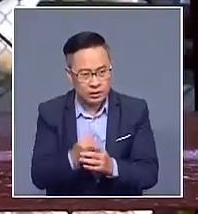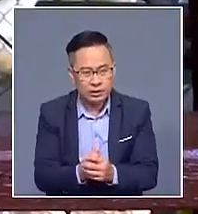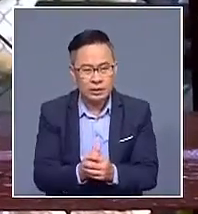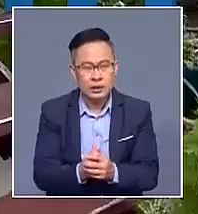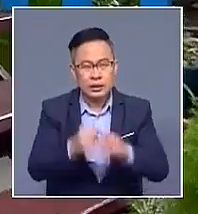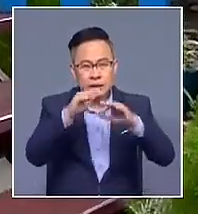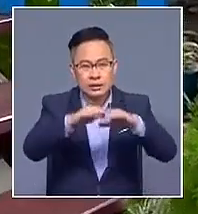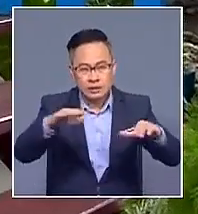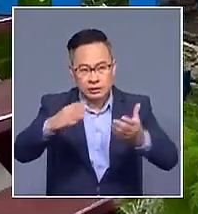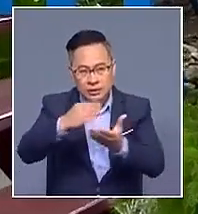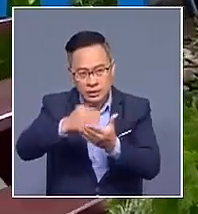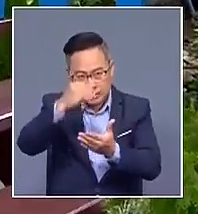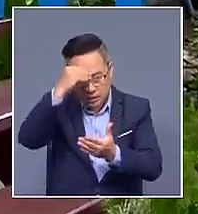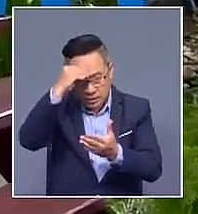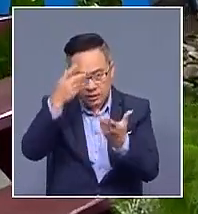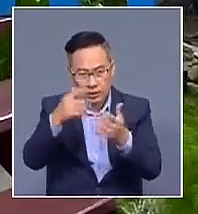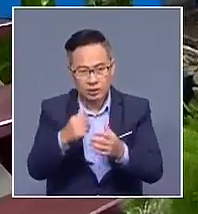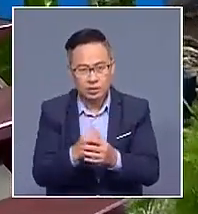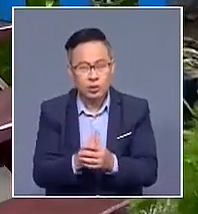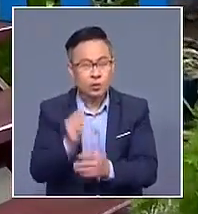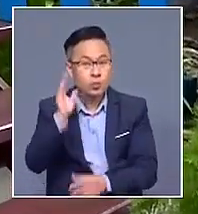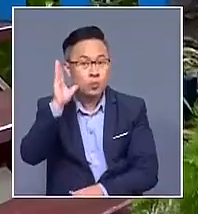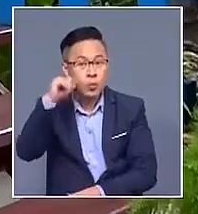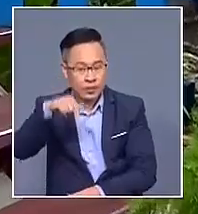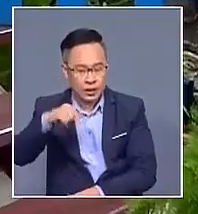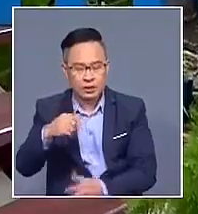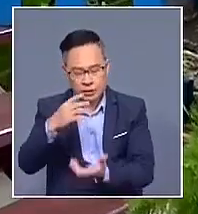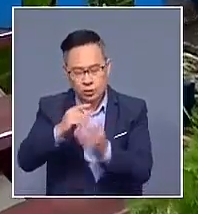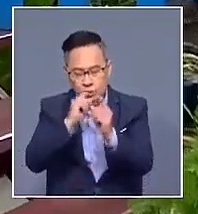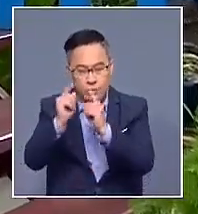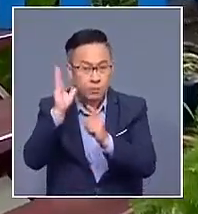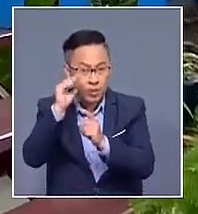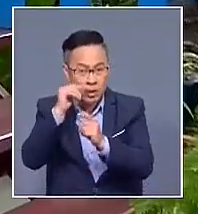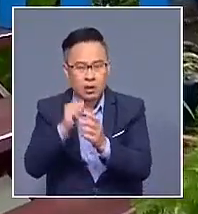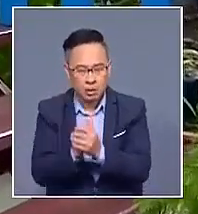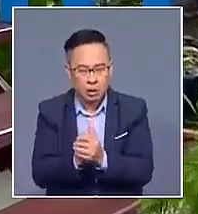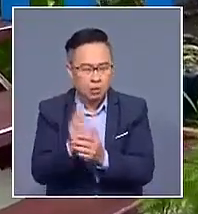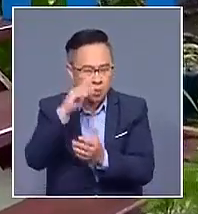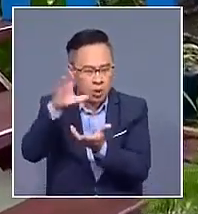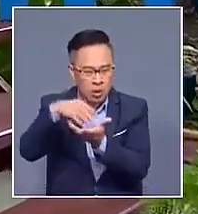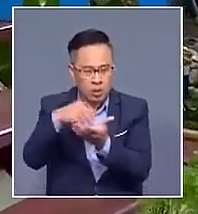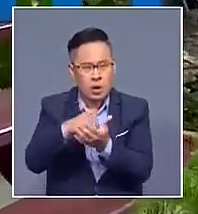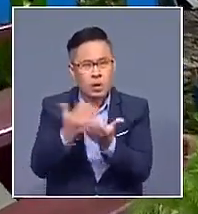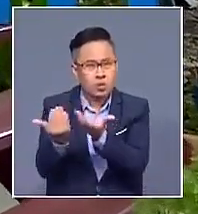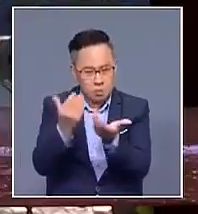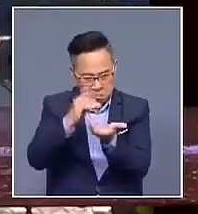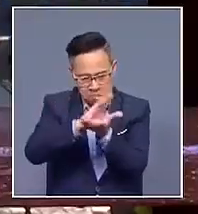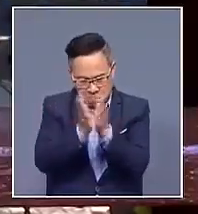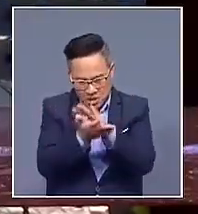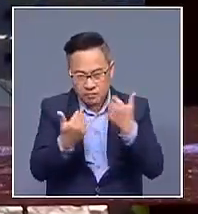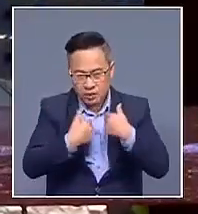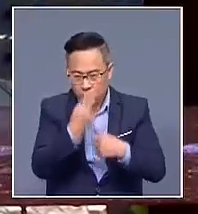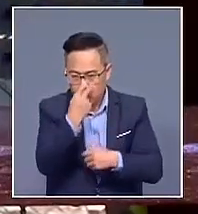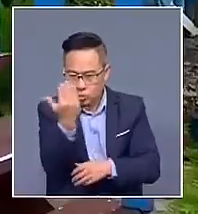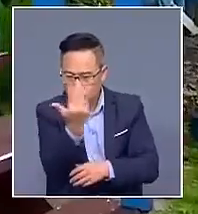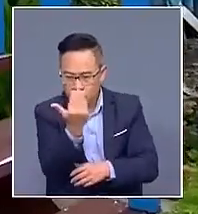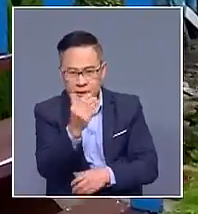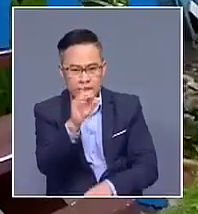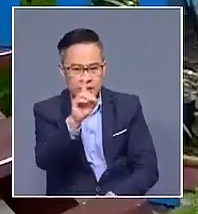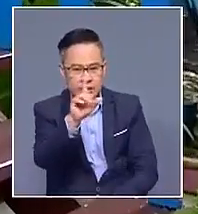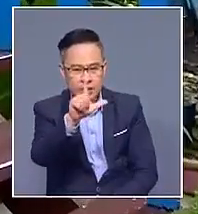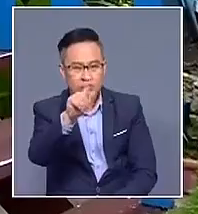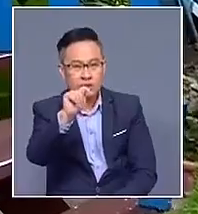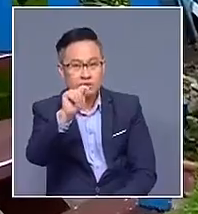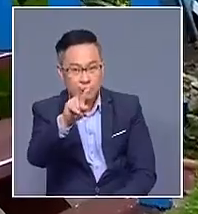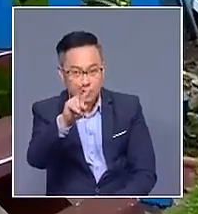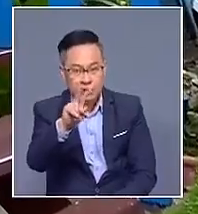ลี่ยนไปมากขนาดไหนไหม เปลี่ยนไปก็คือเขาก็จะสนใจดูอ่านอะไรต่ออะไรอย่างเงี้ยจากเคยเมื่อก่อนเล่นอะไรอ